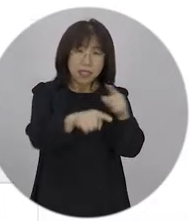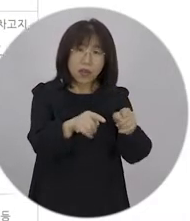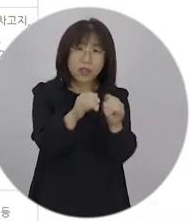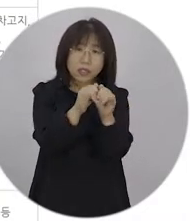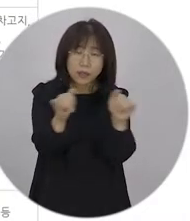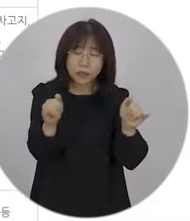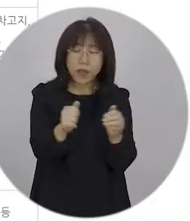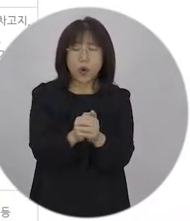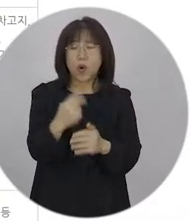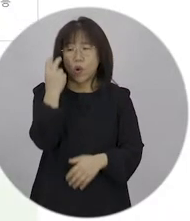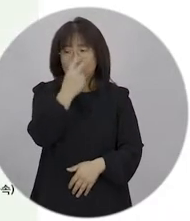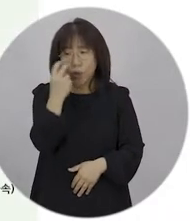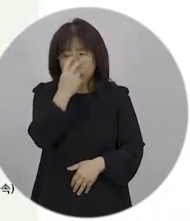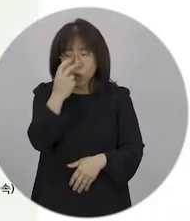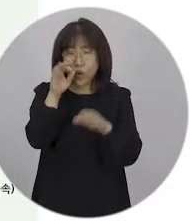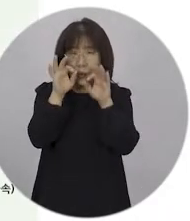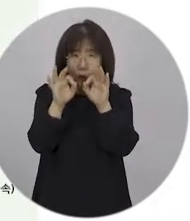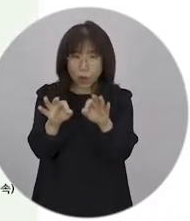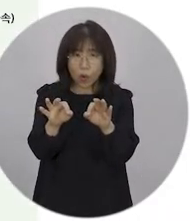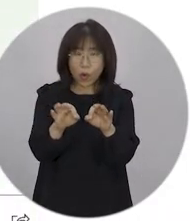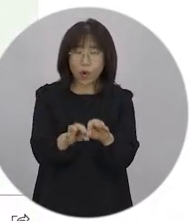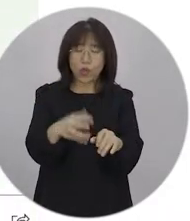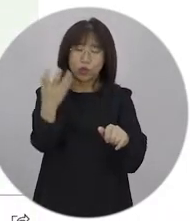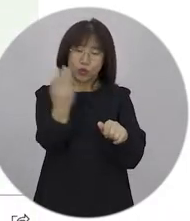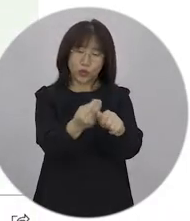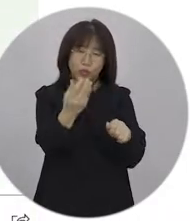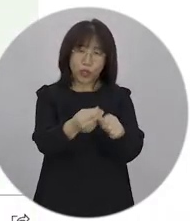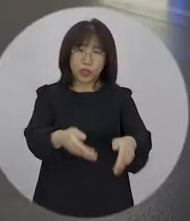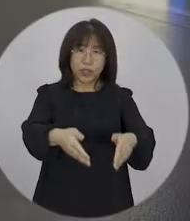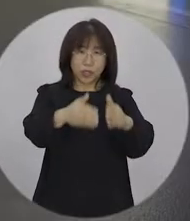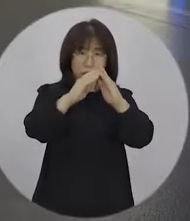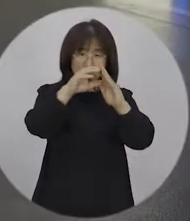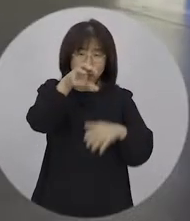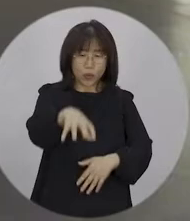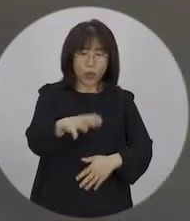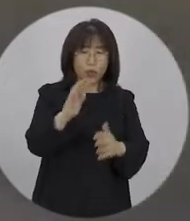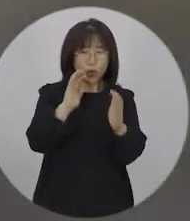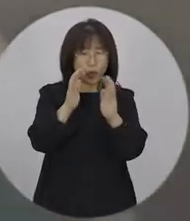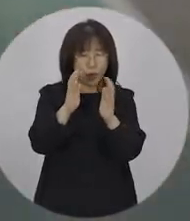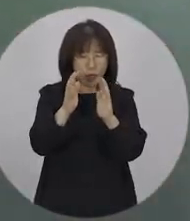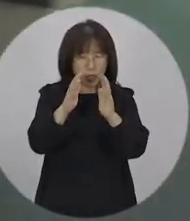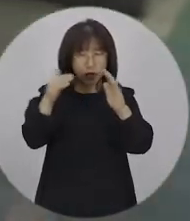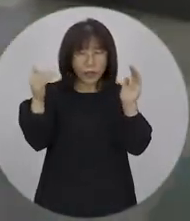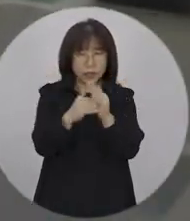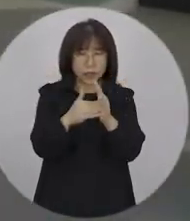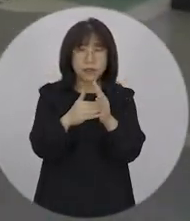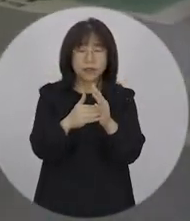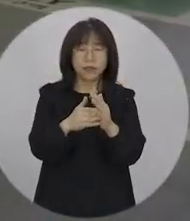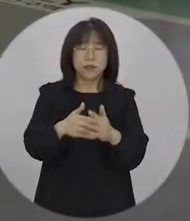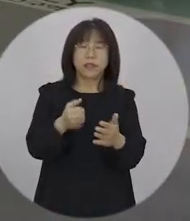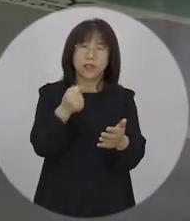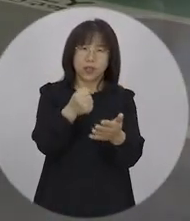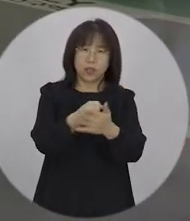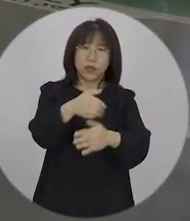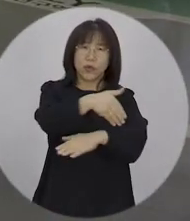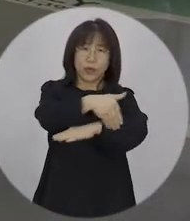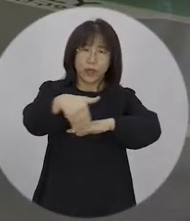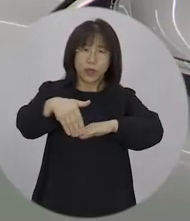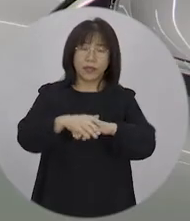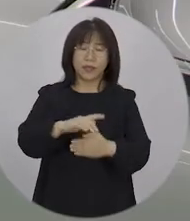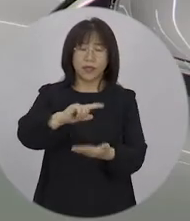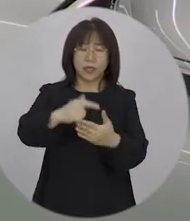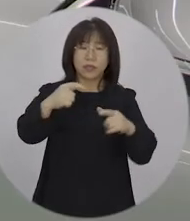신청된 대상 부지는 부지 적정성을 평가한 후 충전시설 설치부지 선정위원회를 거쳐 최종 결정될